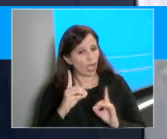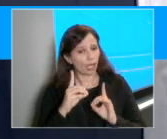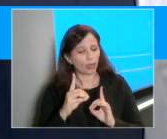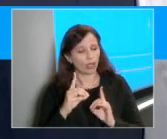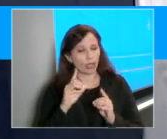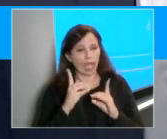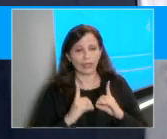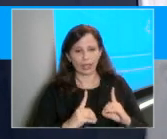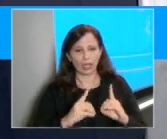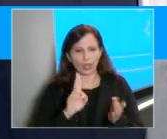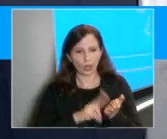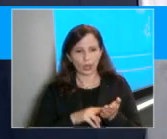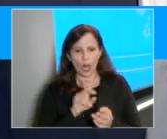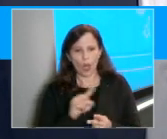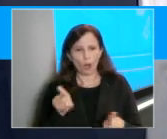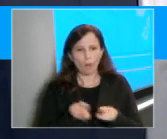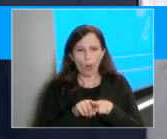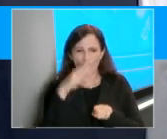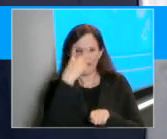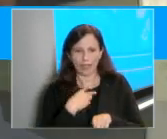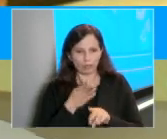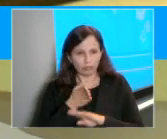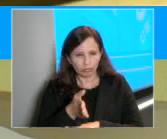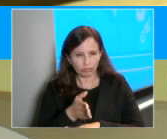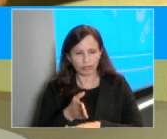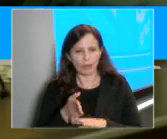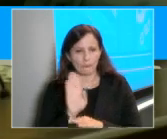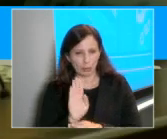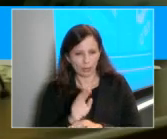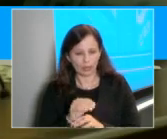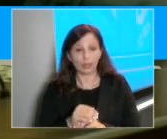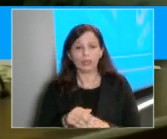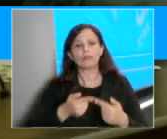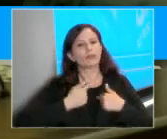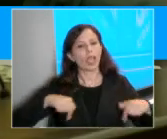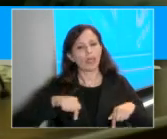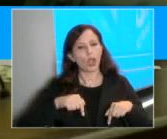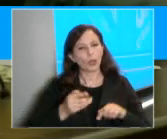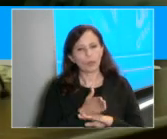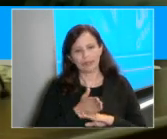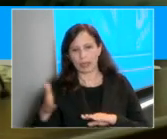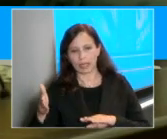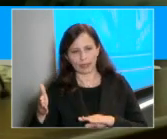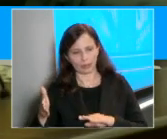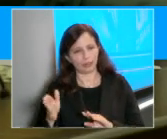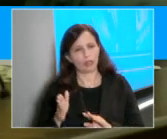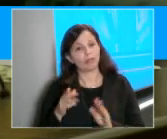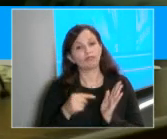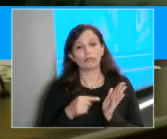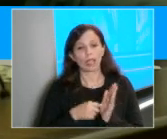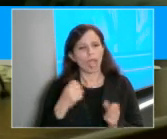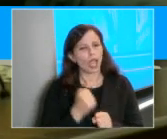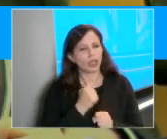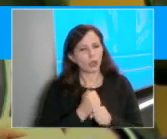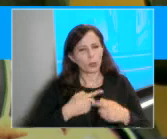ללכת באופן עיוור? עידן, אנחנו מפלגת ימין, אולי הסמן הימני של הימין, ולכן אנחנו נעשה כל מה